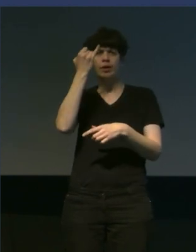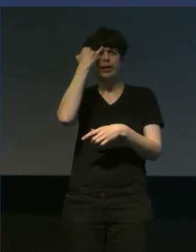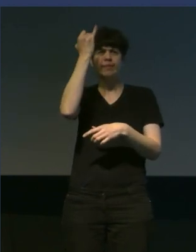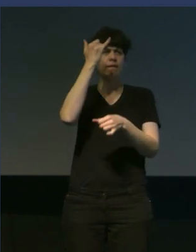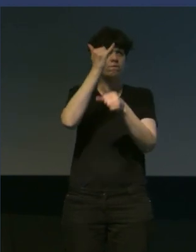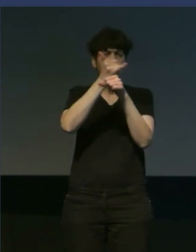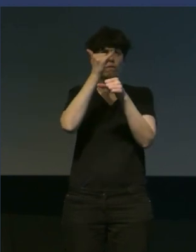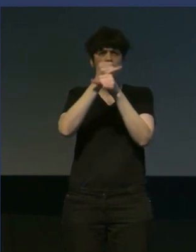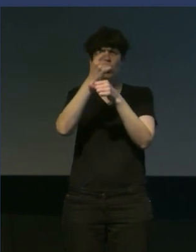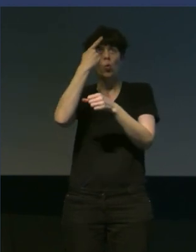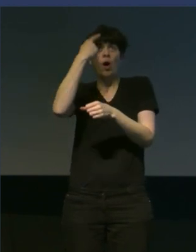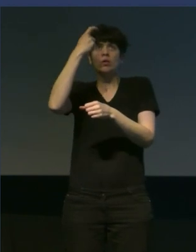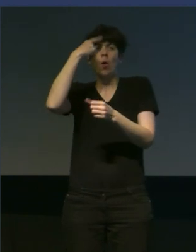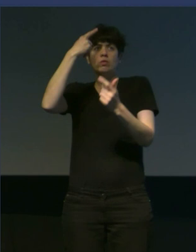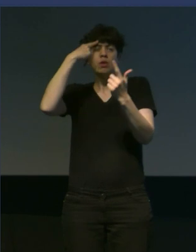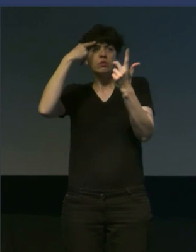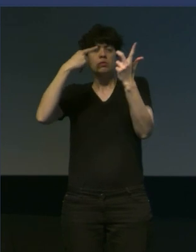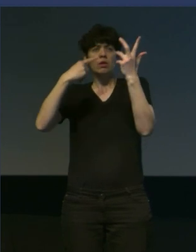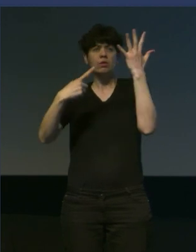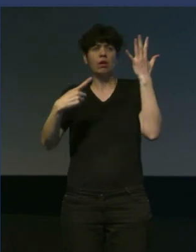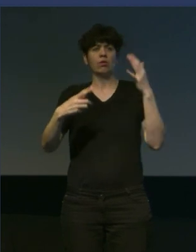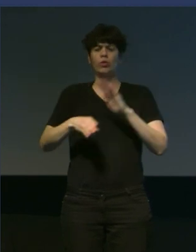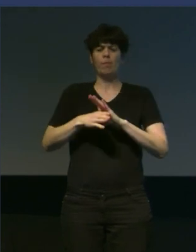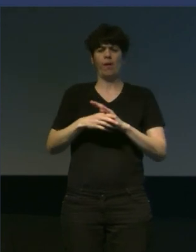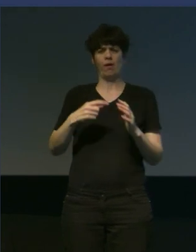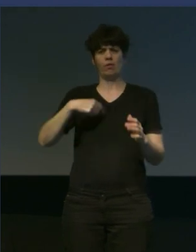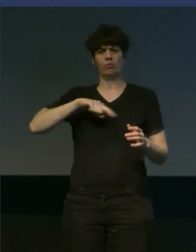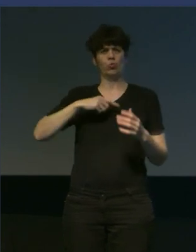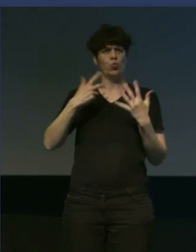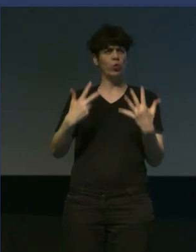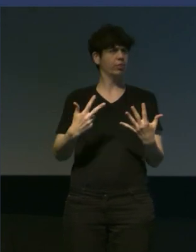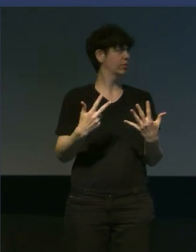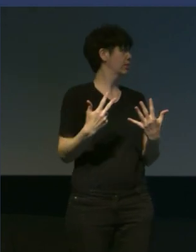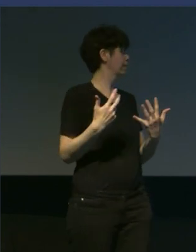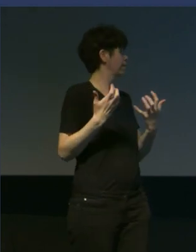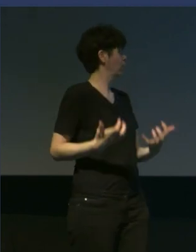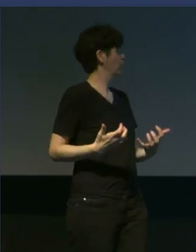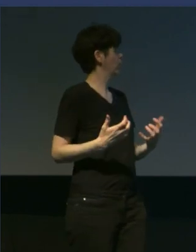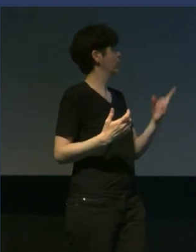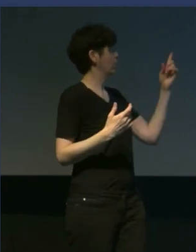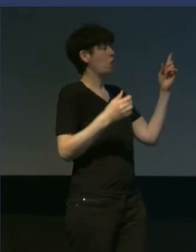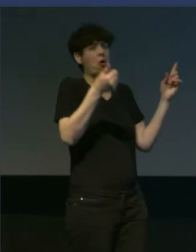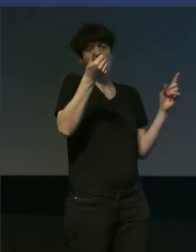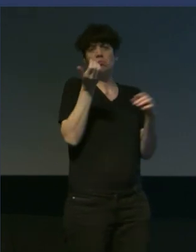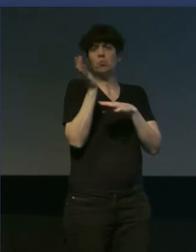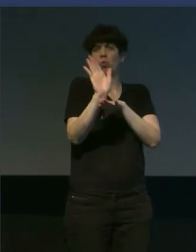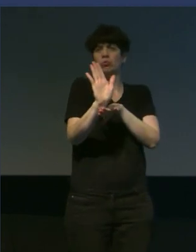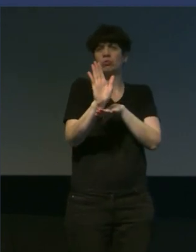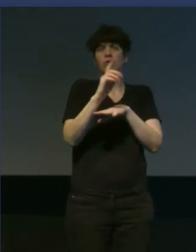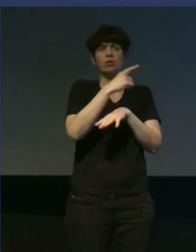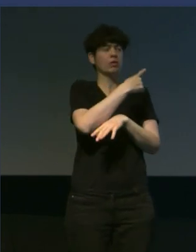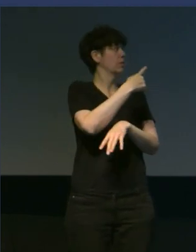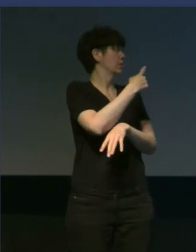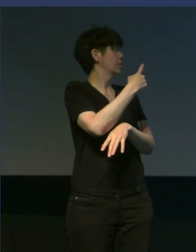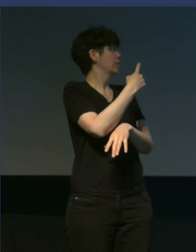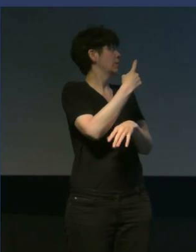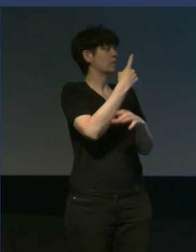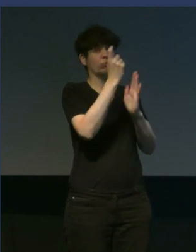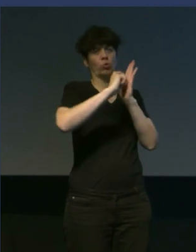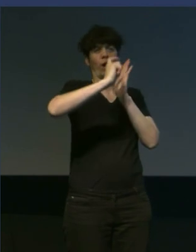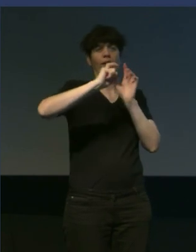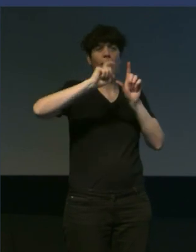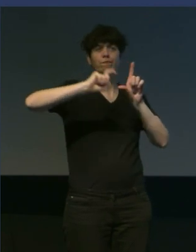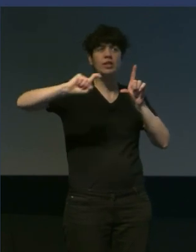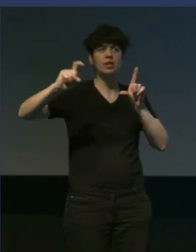Au départ, on était parti pour en faire une. Je vais demander pour vous montrer à quel point ils utilisent les graphiques et tout